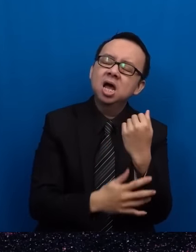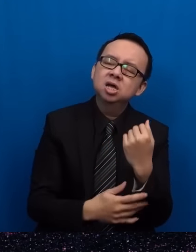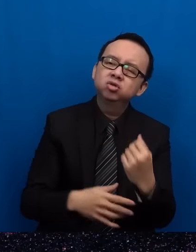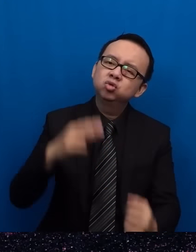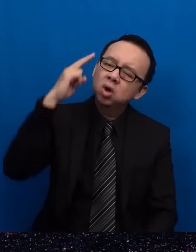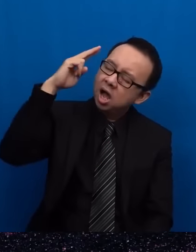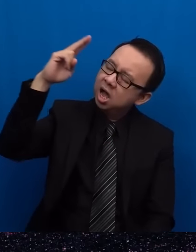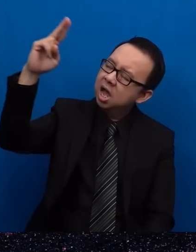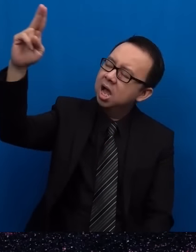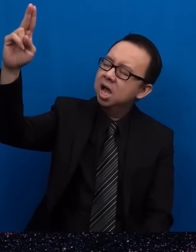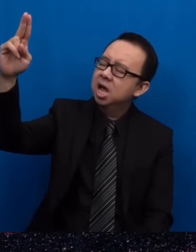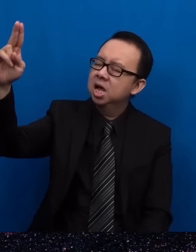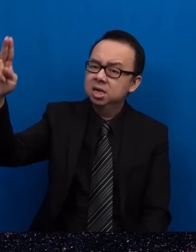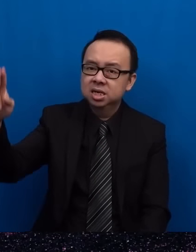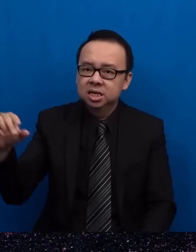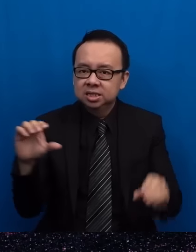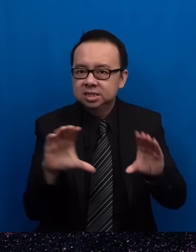Tangan Tuhan